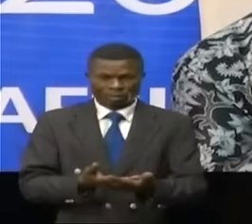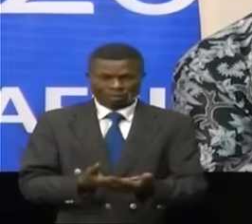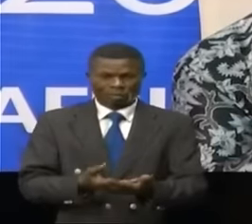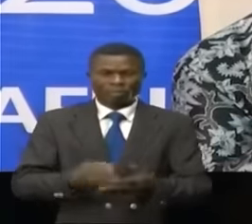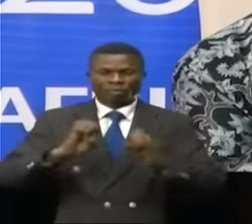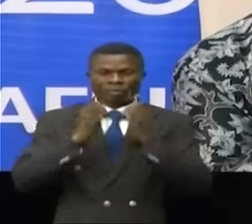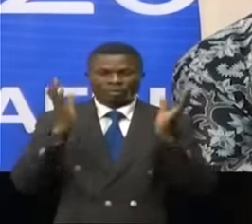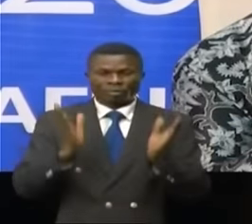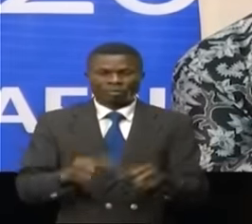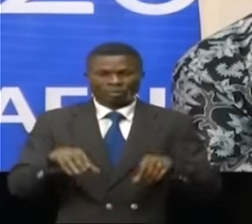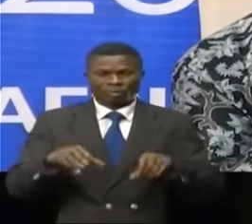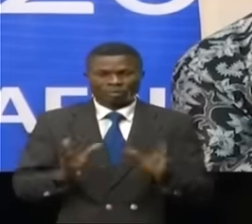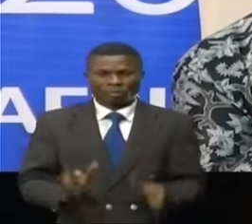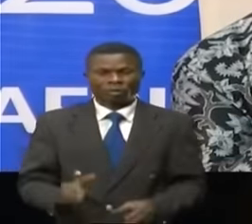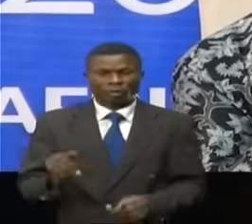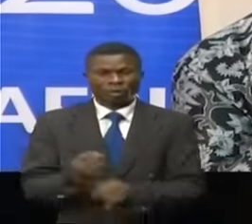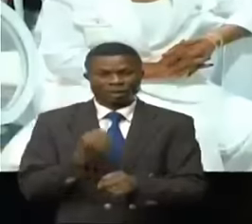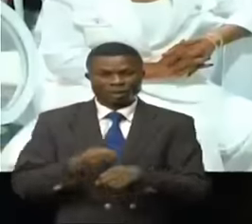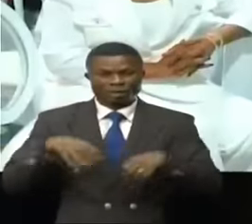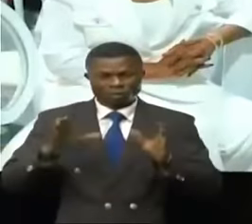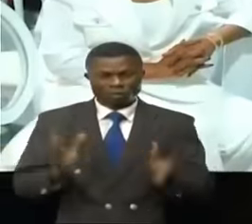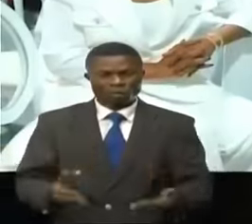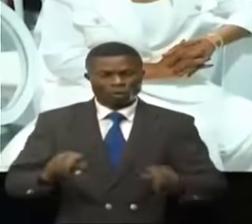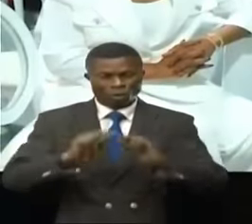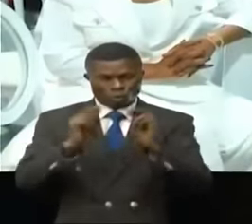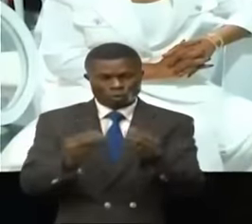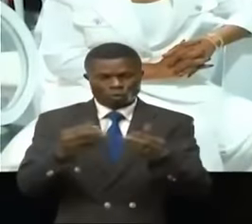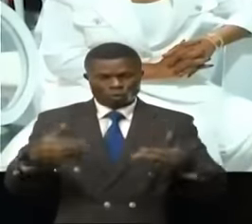entrepreneurs congolais, des jeunes,